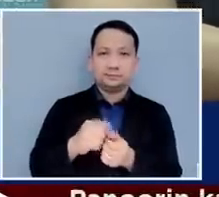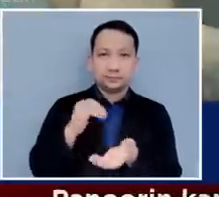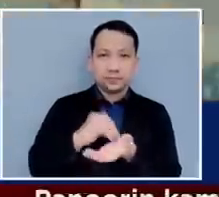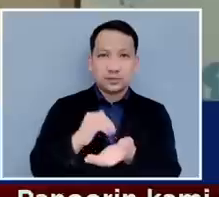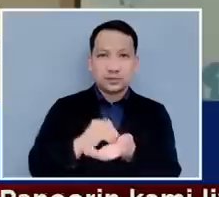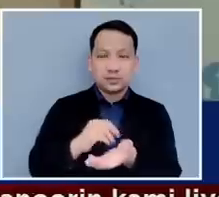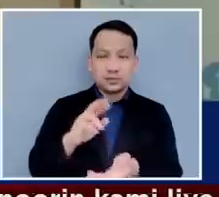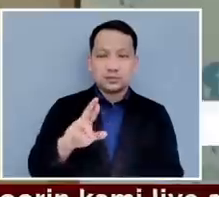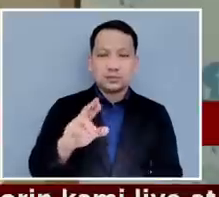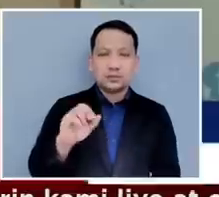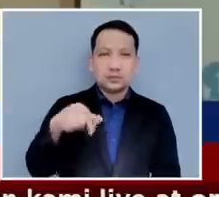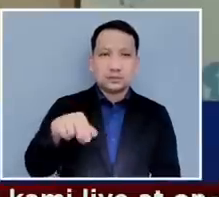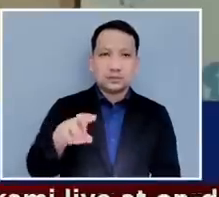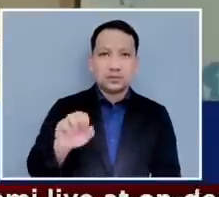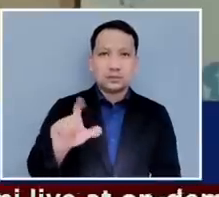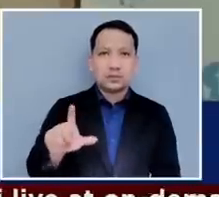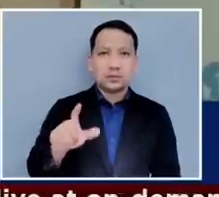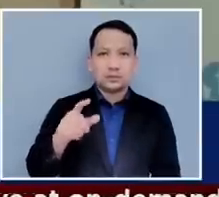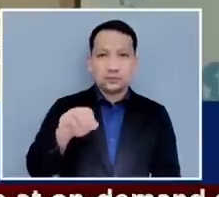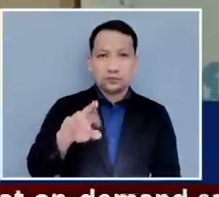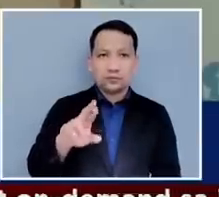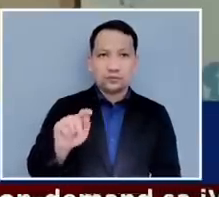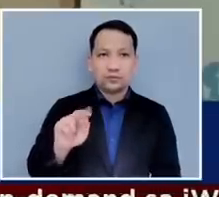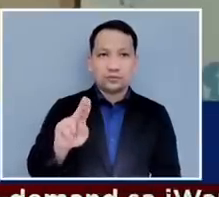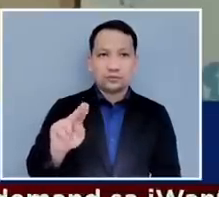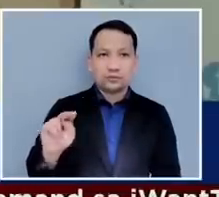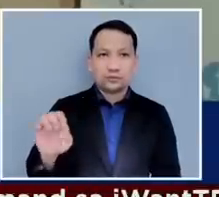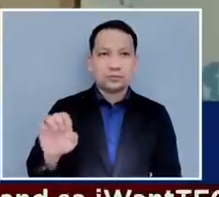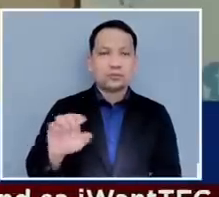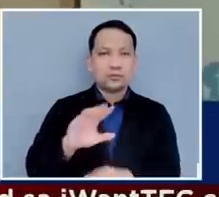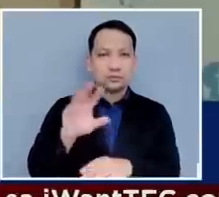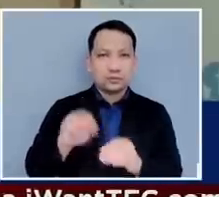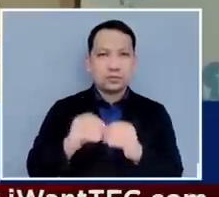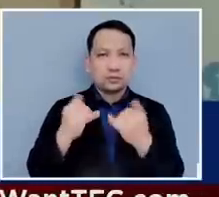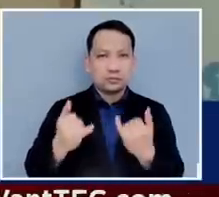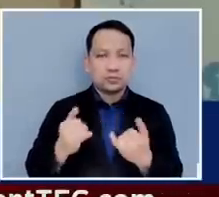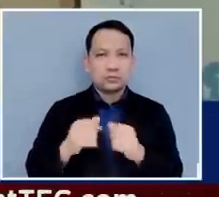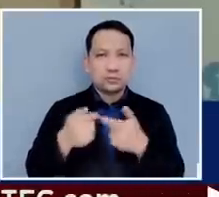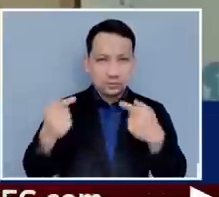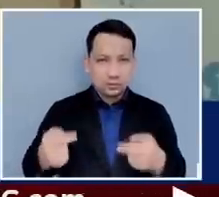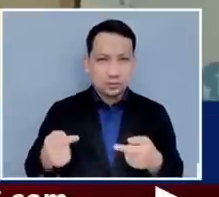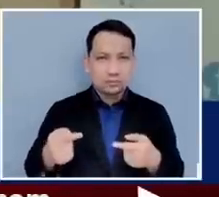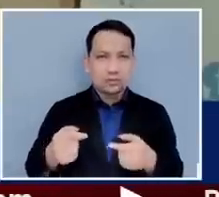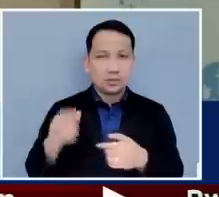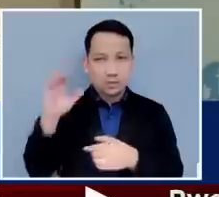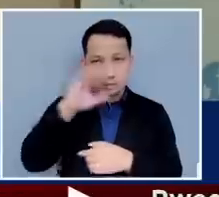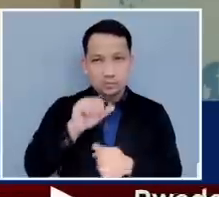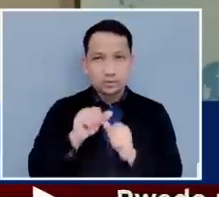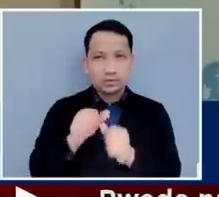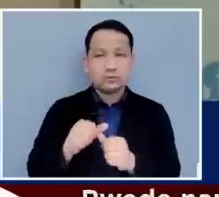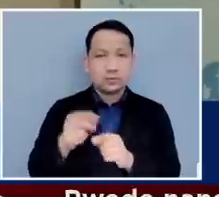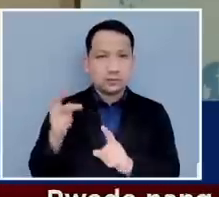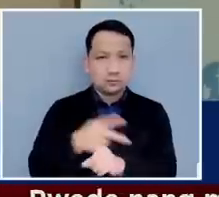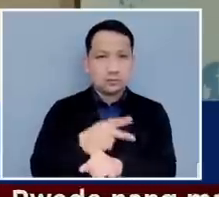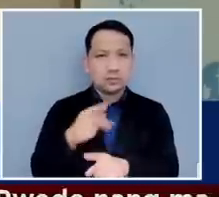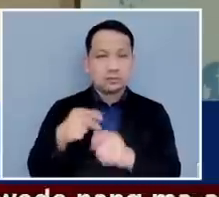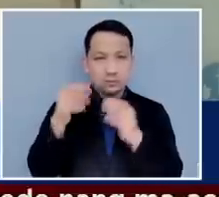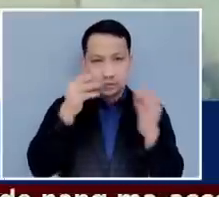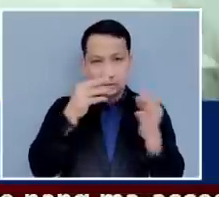Fortun na nagsabing kahit ilang taon na ang nakalipas, may laban pa ring mahahabol ang mga biktima ng drug